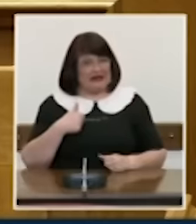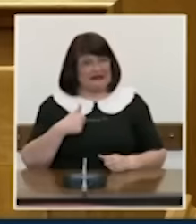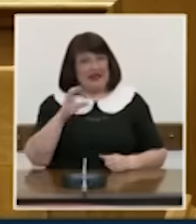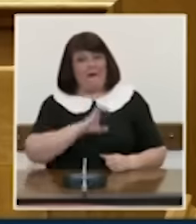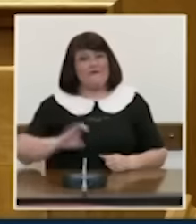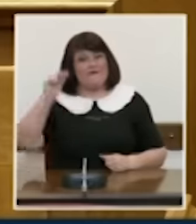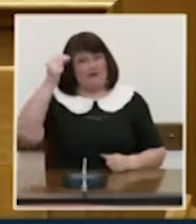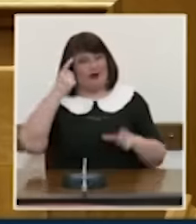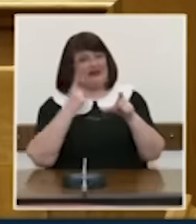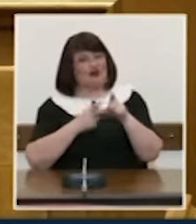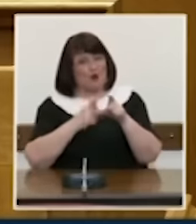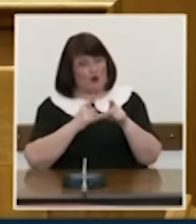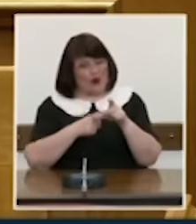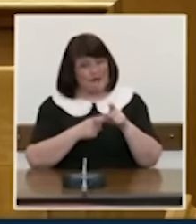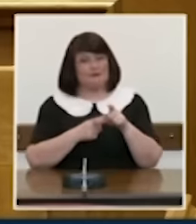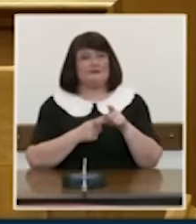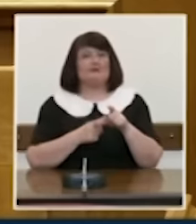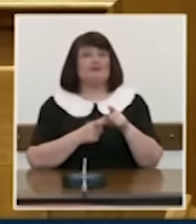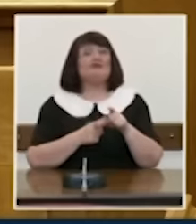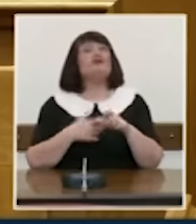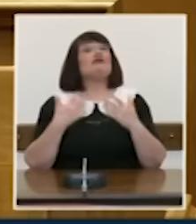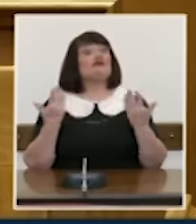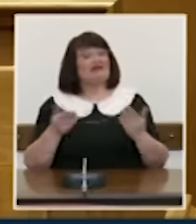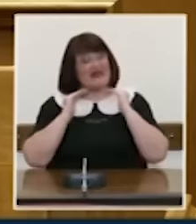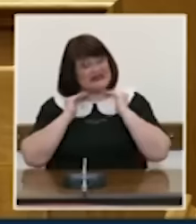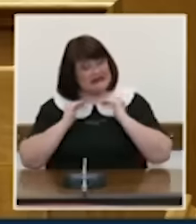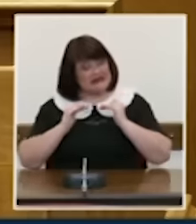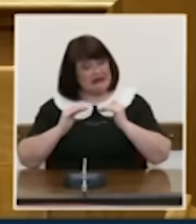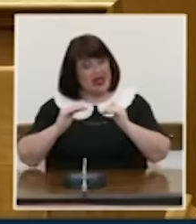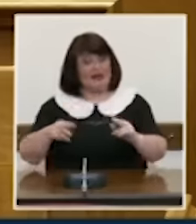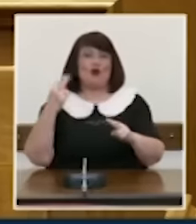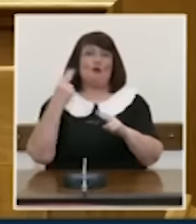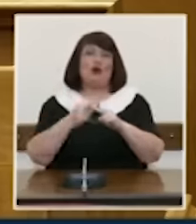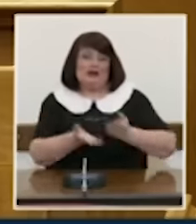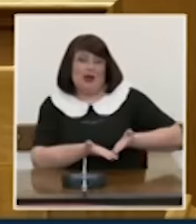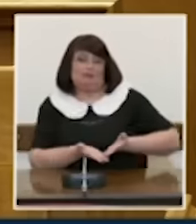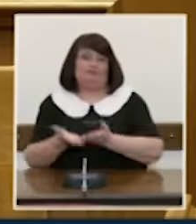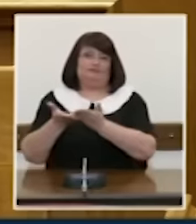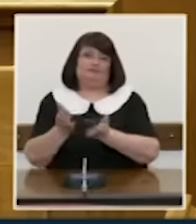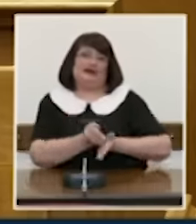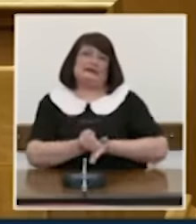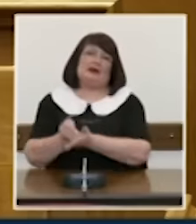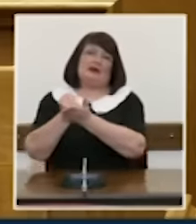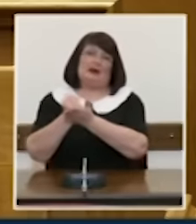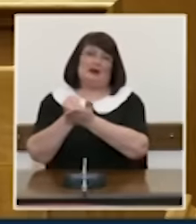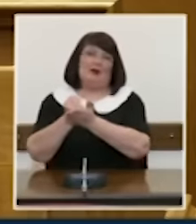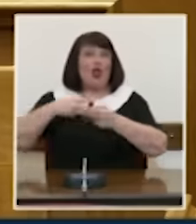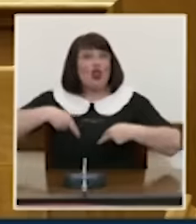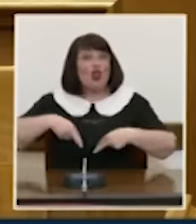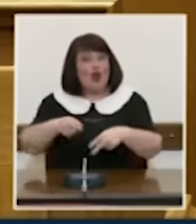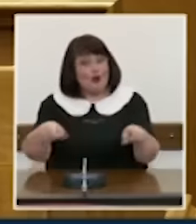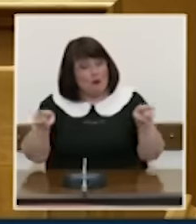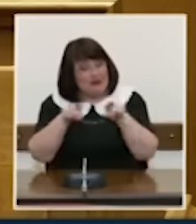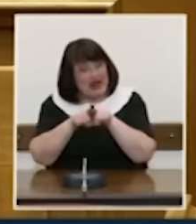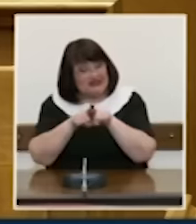του ΚΚΕ αποτέλεσαν σταθερό και πολύτιμο στήριγμά τους. Με την παρουσία τους στους δρόμους του αγώνα, μαζί με το λαό